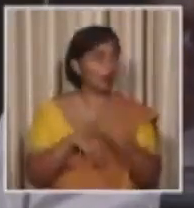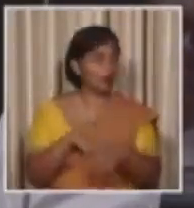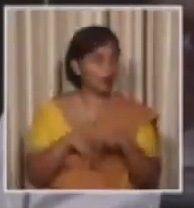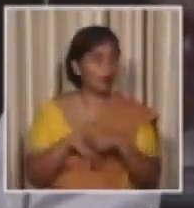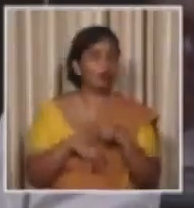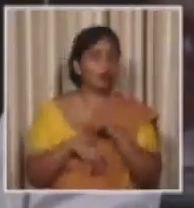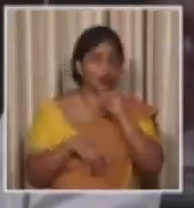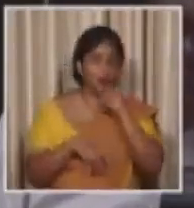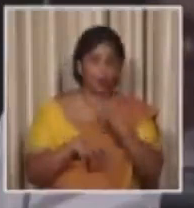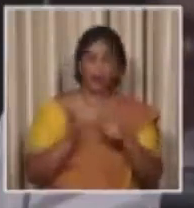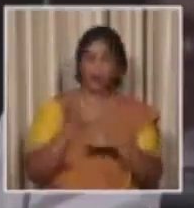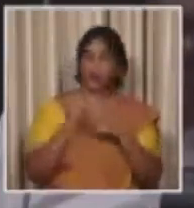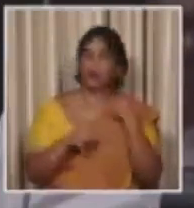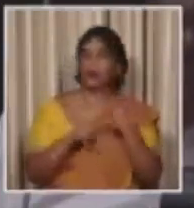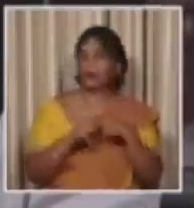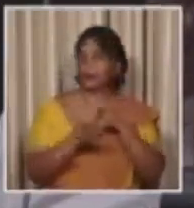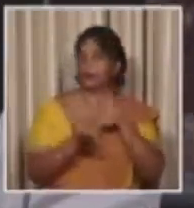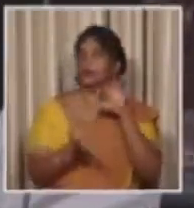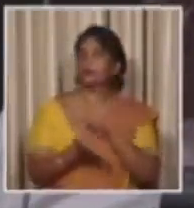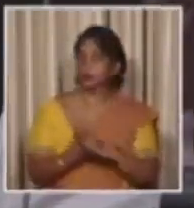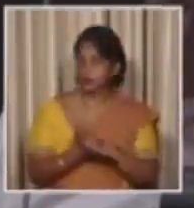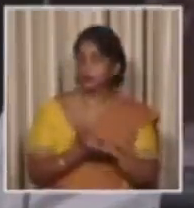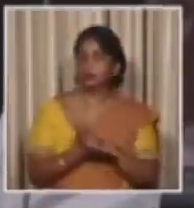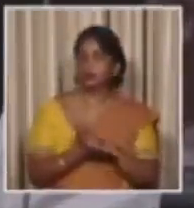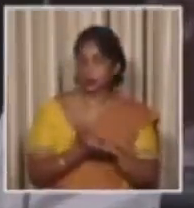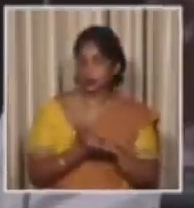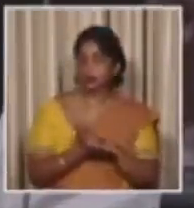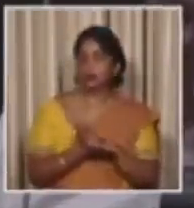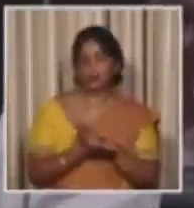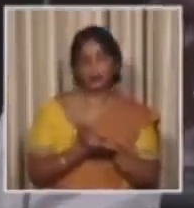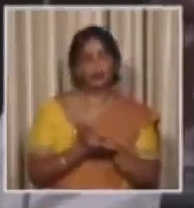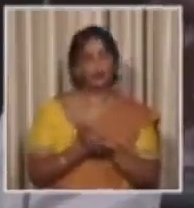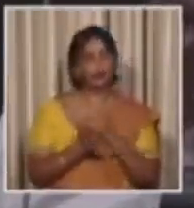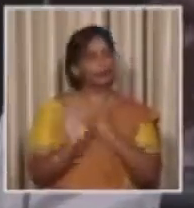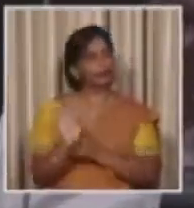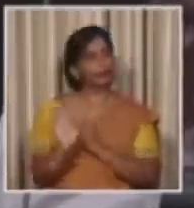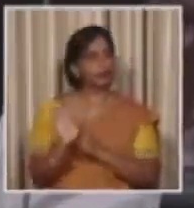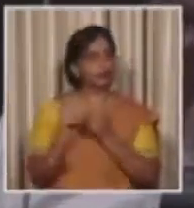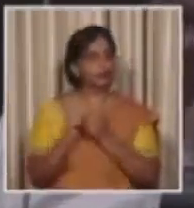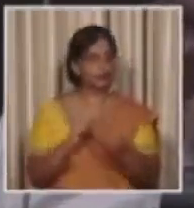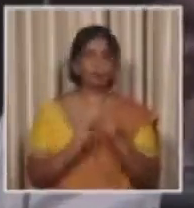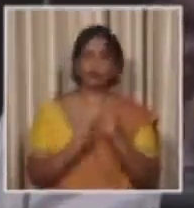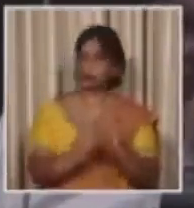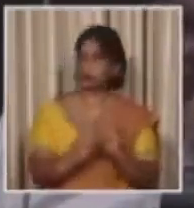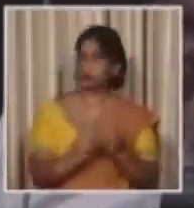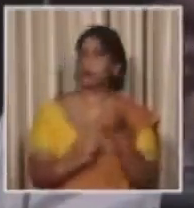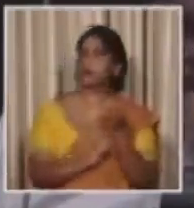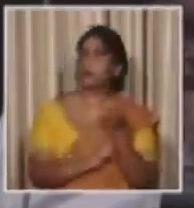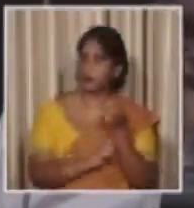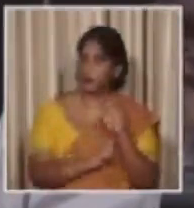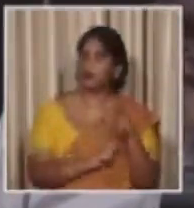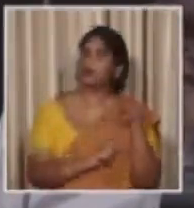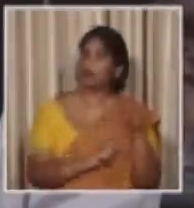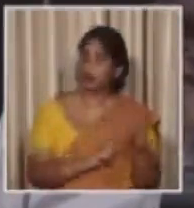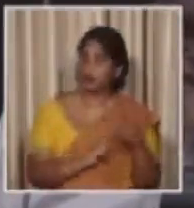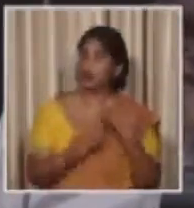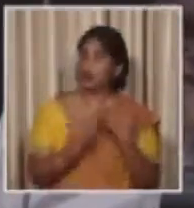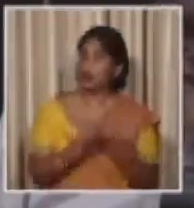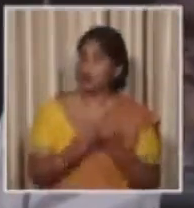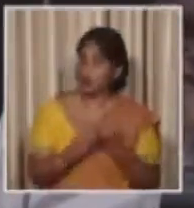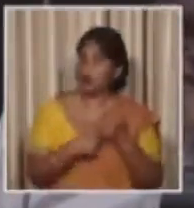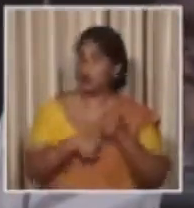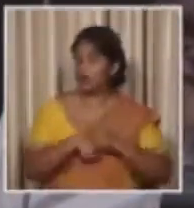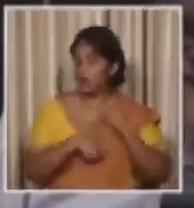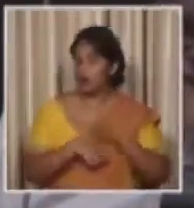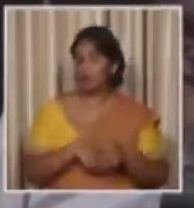වලට ස්ථිර බද්දක් පනවන්න. ස්ථිර බද්දක් එක දිගටම පනවන්න ඕනේ ස්ථාවර මිලක් තියා ගන්න. එතකොට අවශ්‍ය වෙලාවක්